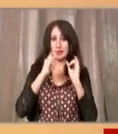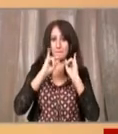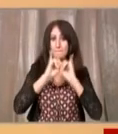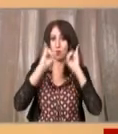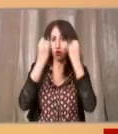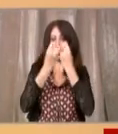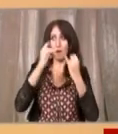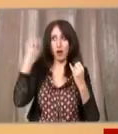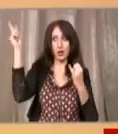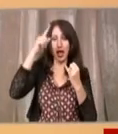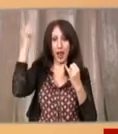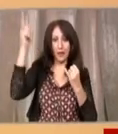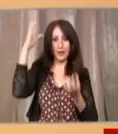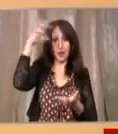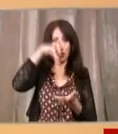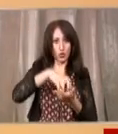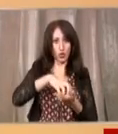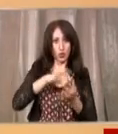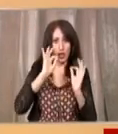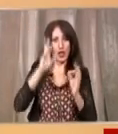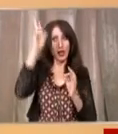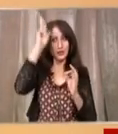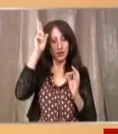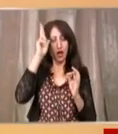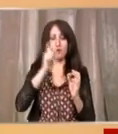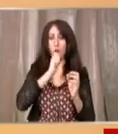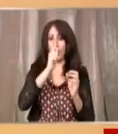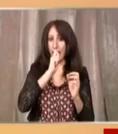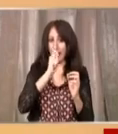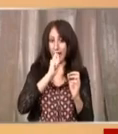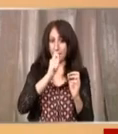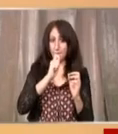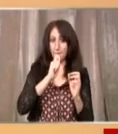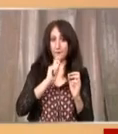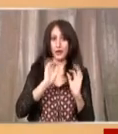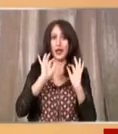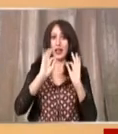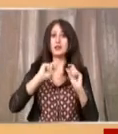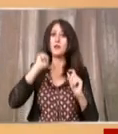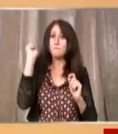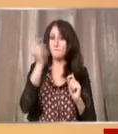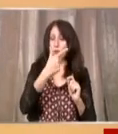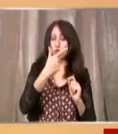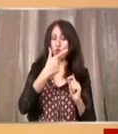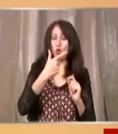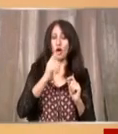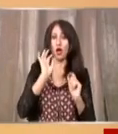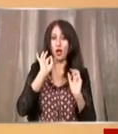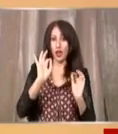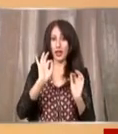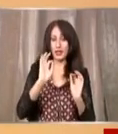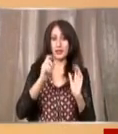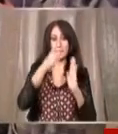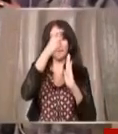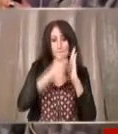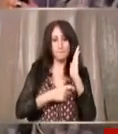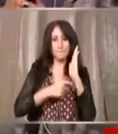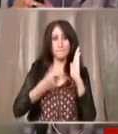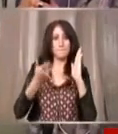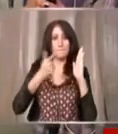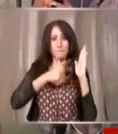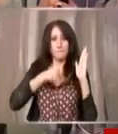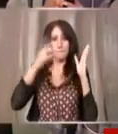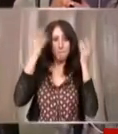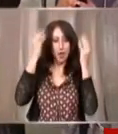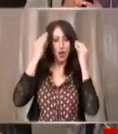أكدت إن في شفافية كاملة، في أيضا كل التوعية هتتم، والتوعية إحنا كمجتمع مدني وبصفة رئيس أحد